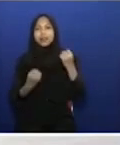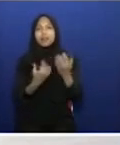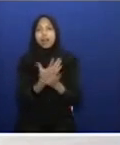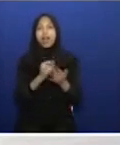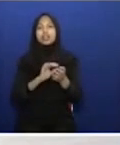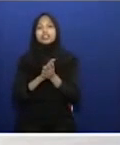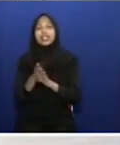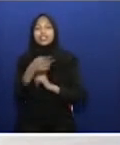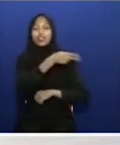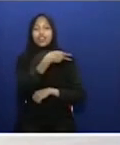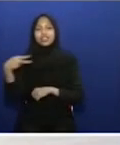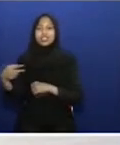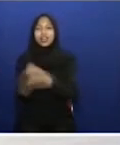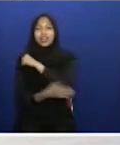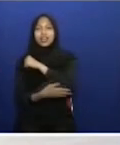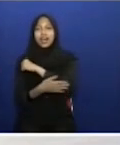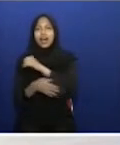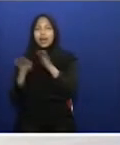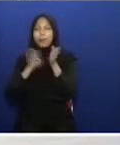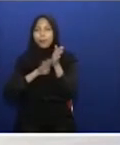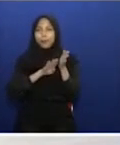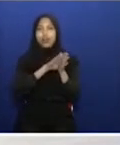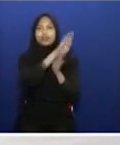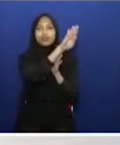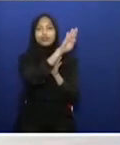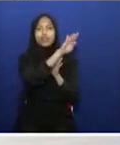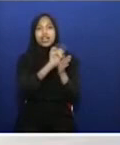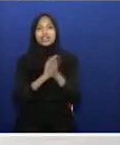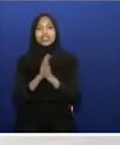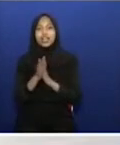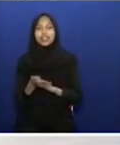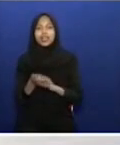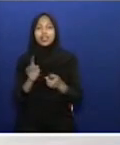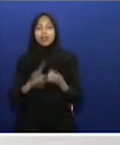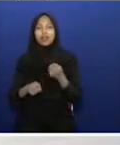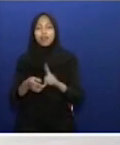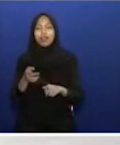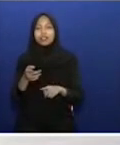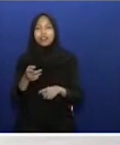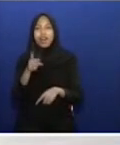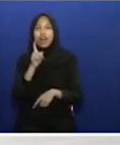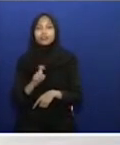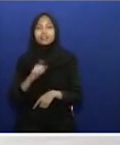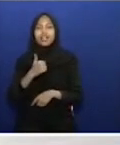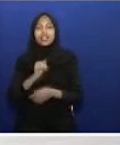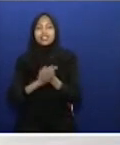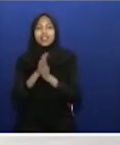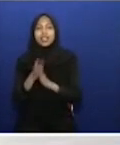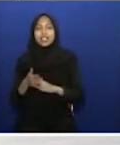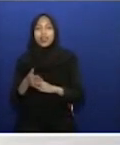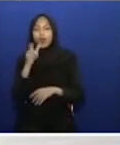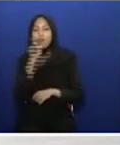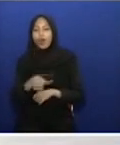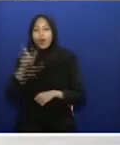Ini untuk kalian, Indonesia ke depan 2035, kalian akan menjadi orang-orang hebat yang akan menggantikan kami